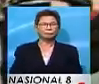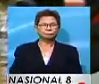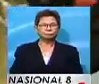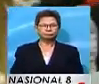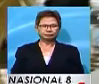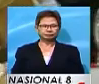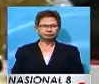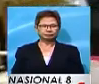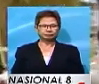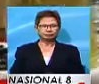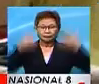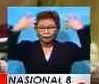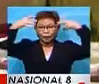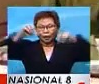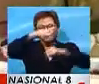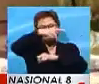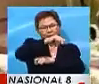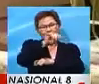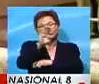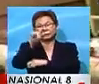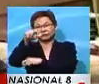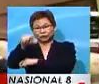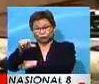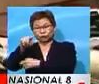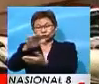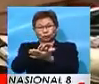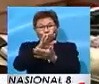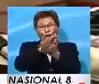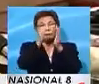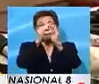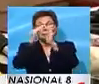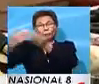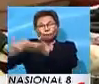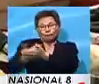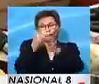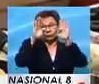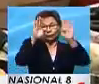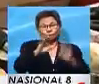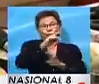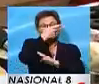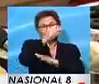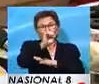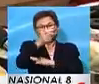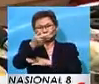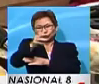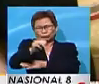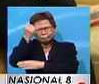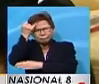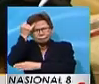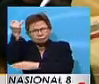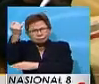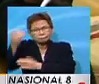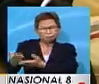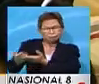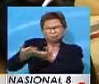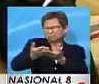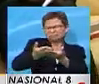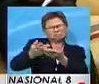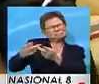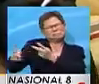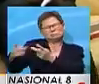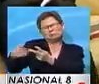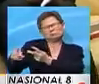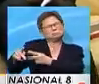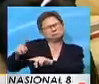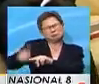akan di bangsandar Baru Bangi hisam Abdullah berpandanganadangan itu tidak sesuai